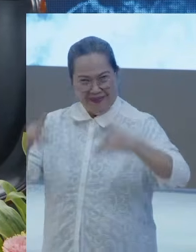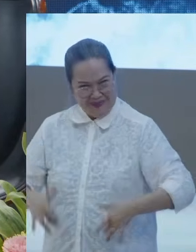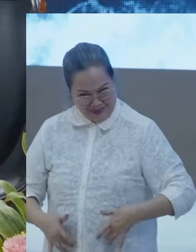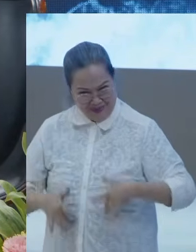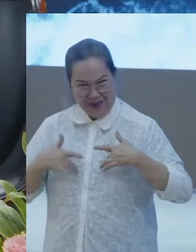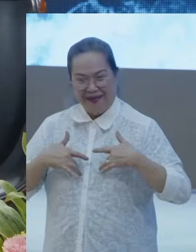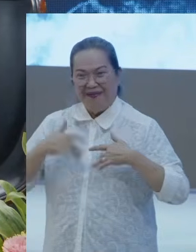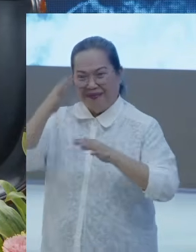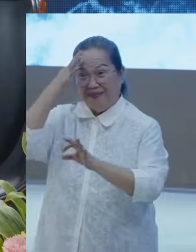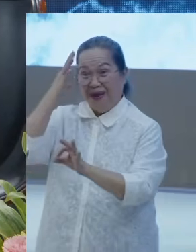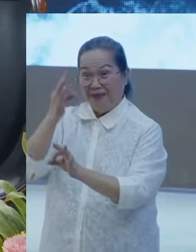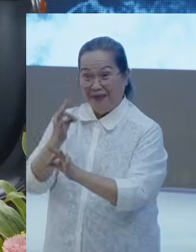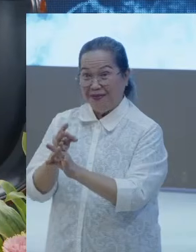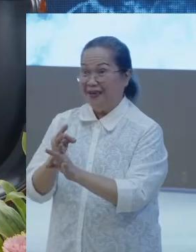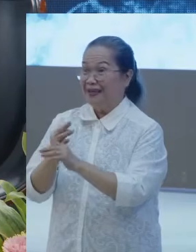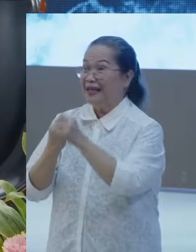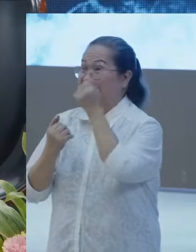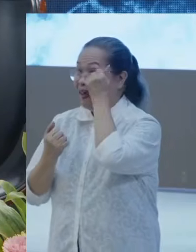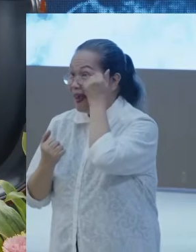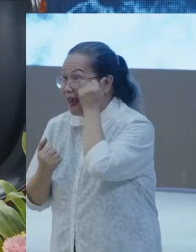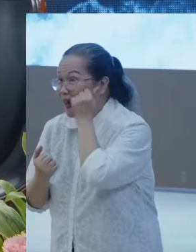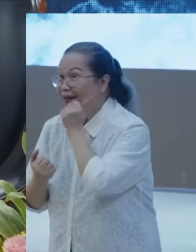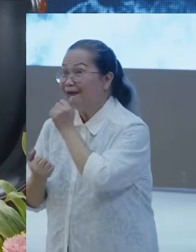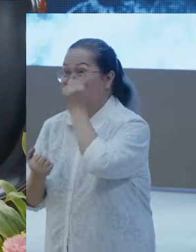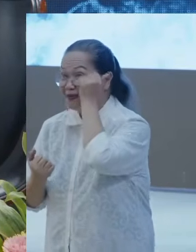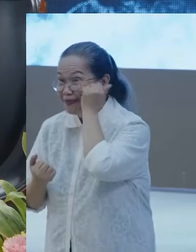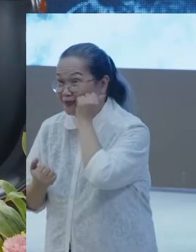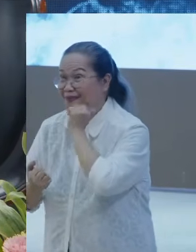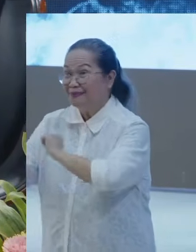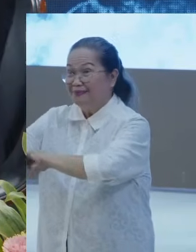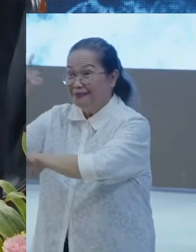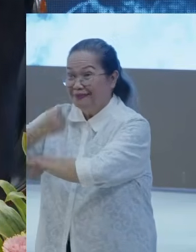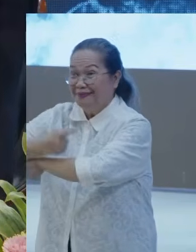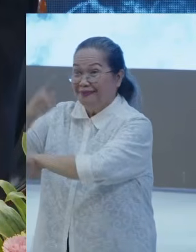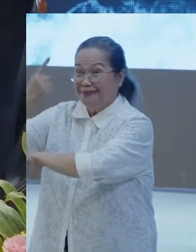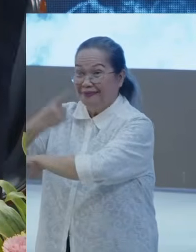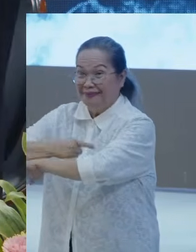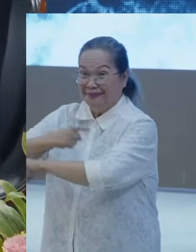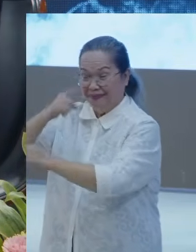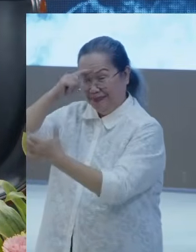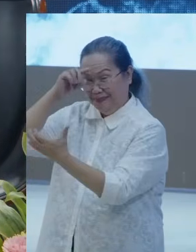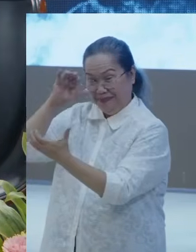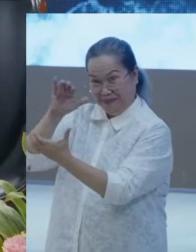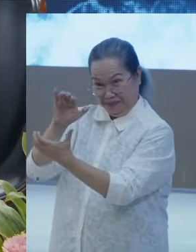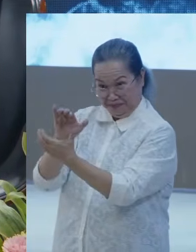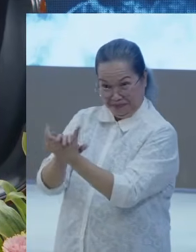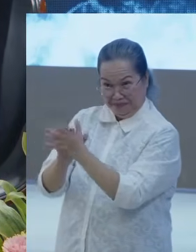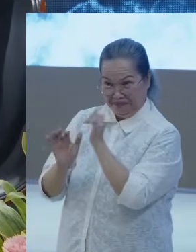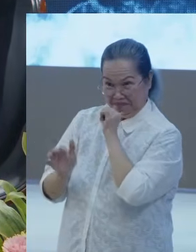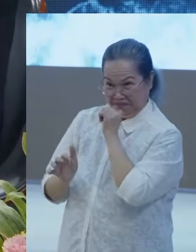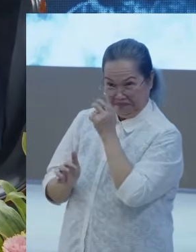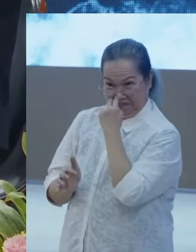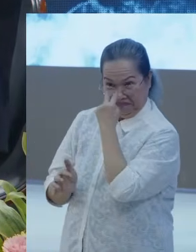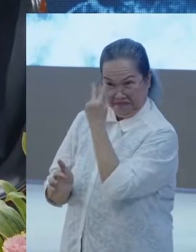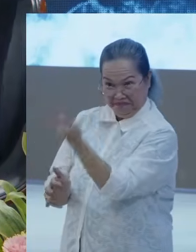by faith every day. Pero yung maniwala kayo sa hindi ninyo